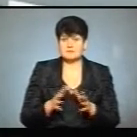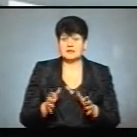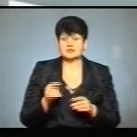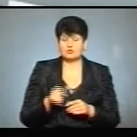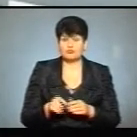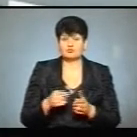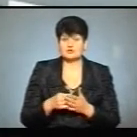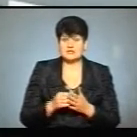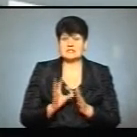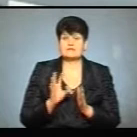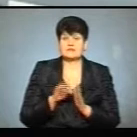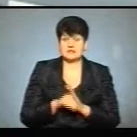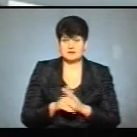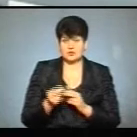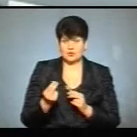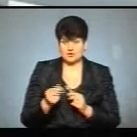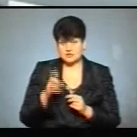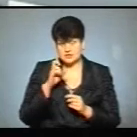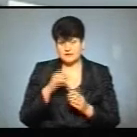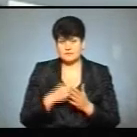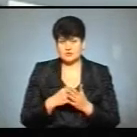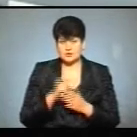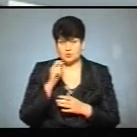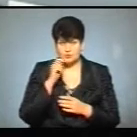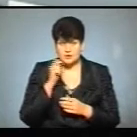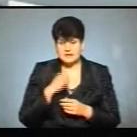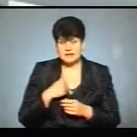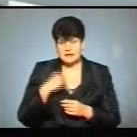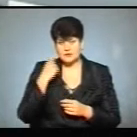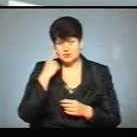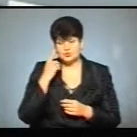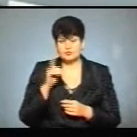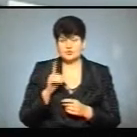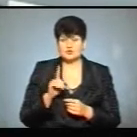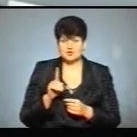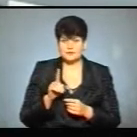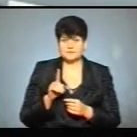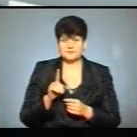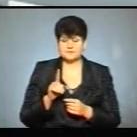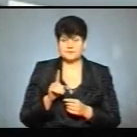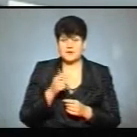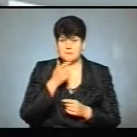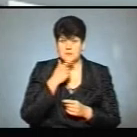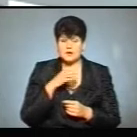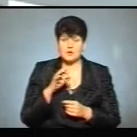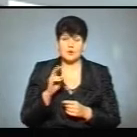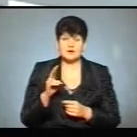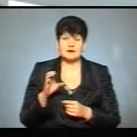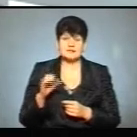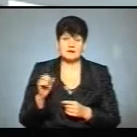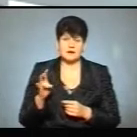бюджетом закладені ці гроші, державним бюджетом України. І я думаю, що, зокрема, пані Оксана Самбір сказала,